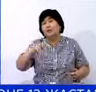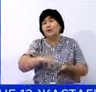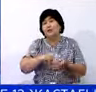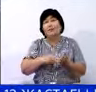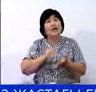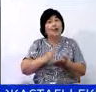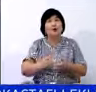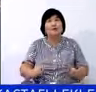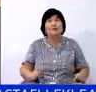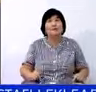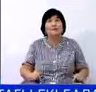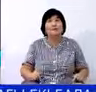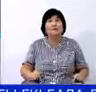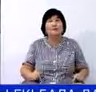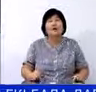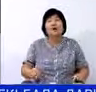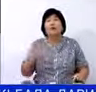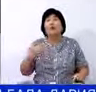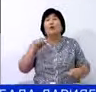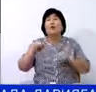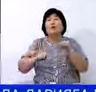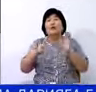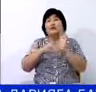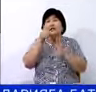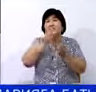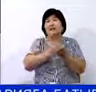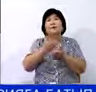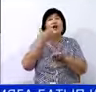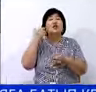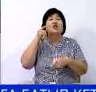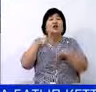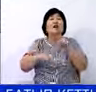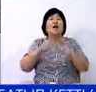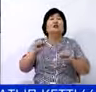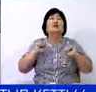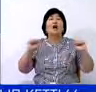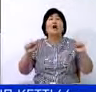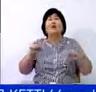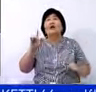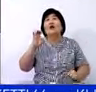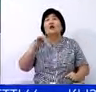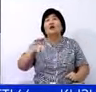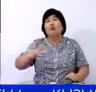діттеген жеріне жетемін деп жоспарлап отыр. Бұл сапар 8 жылдан бері жеңіл атлетикамен айналысатын Расулдың